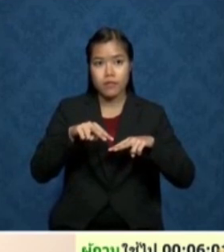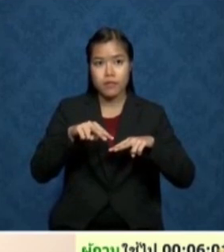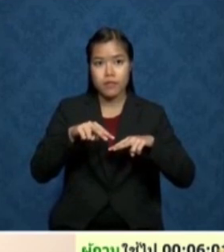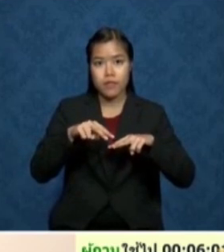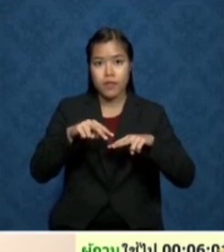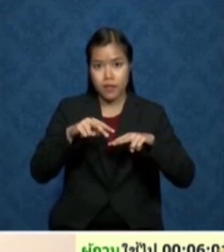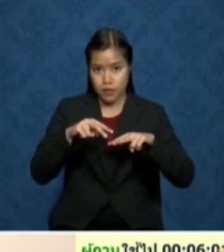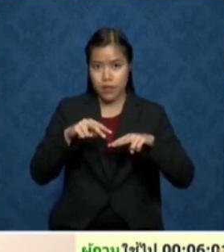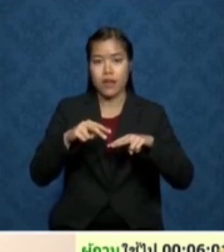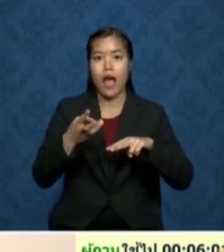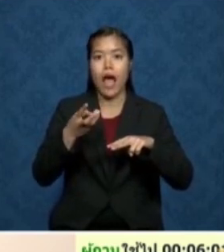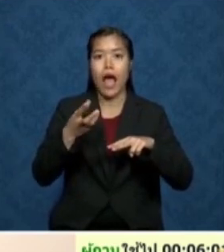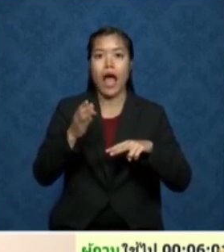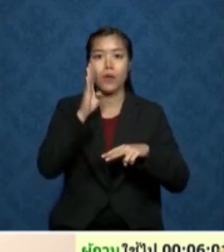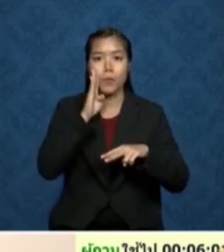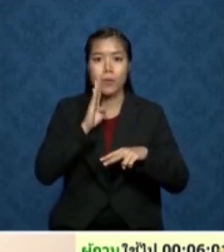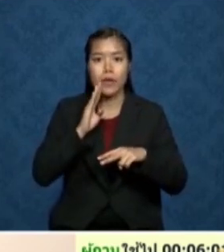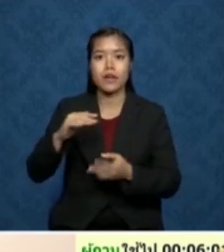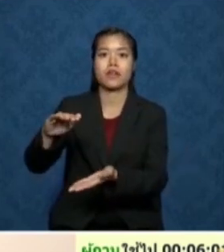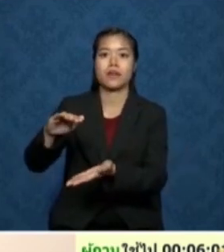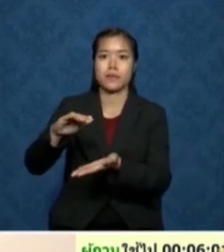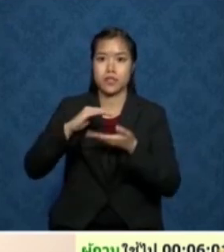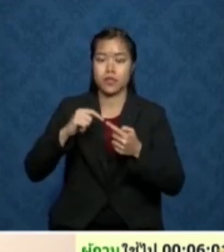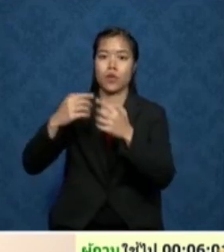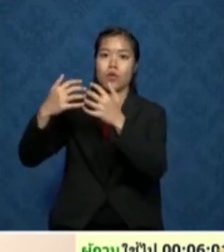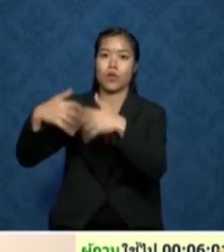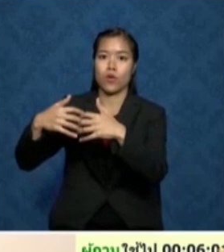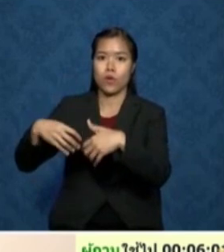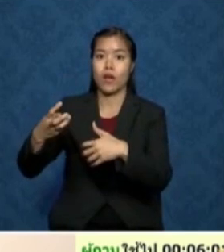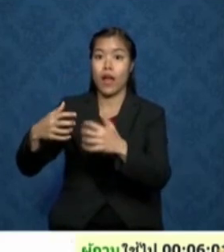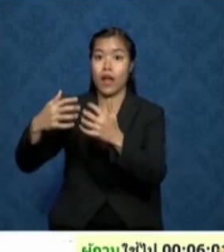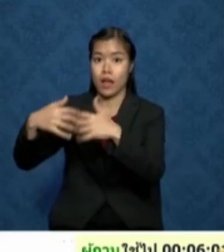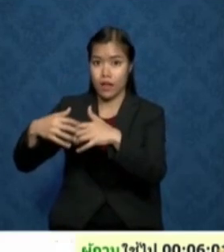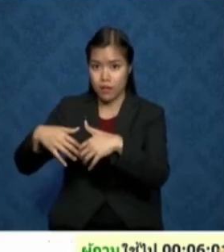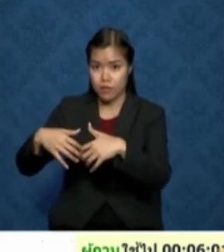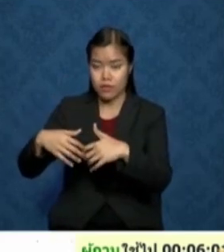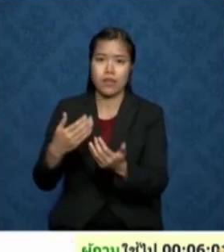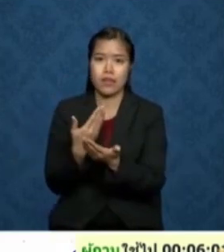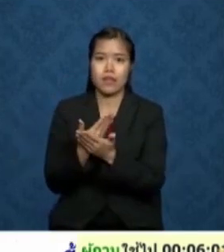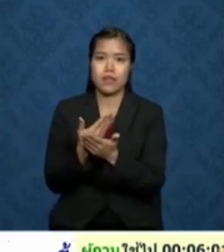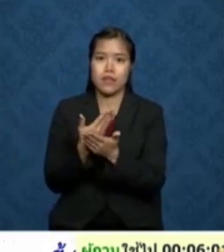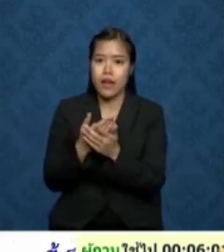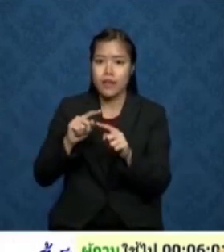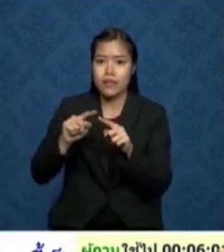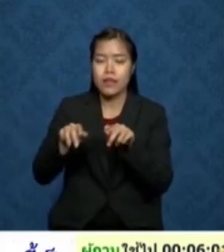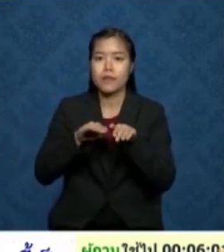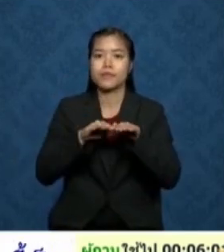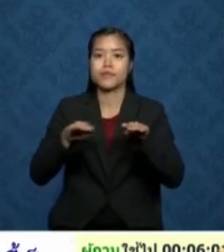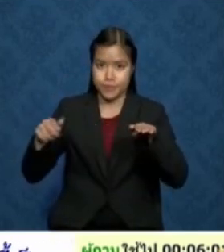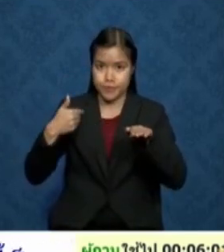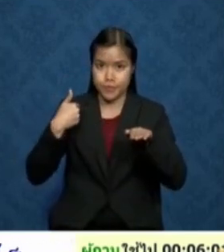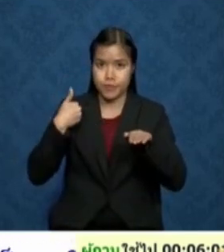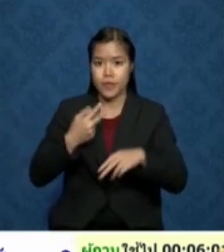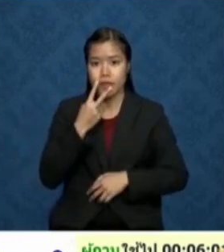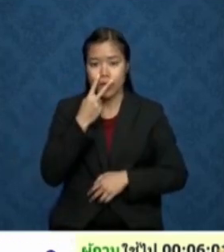การรับซือเขาเปรือกของพุกรกอบการโลงสีท่าข้าวต่ๆอย่ใล้ขิดเข้าไปดูว่า